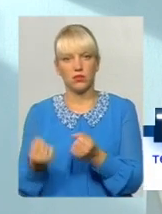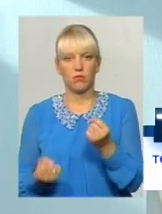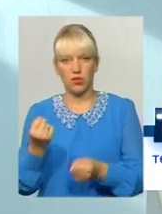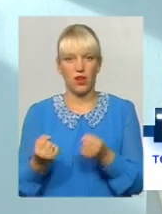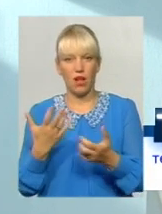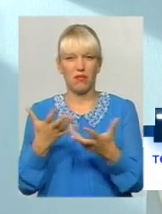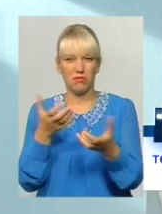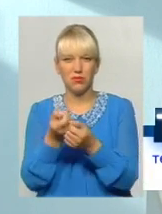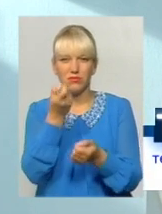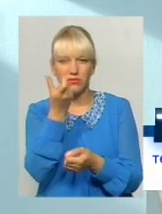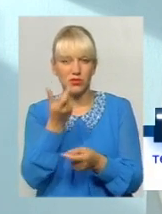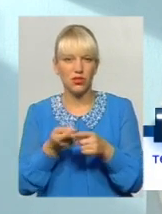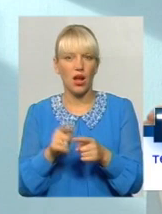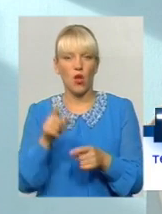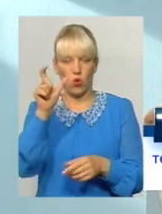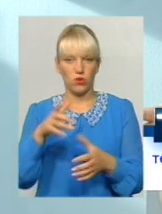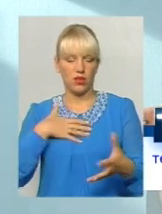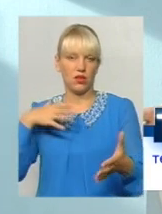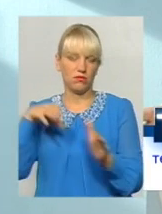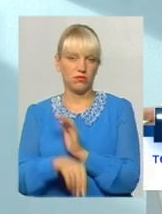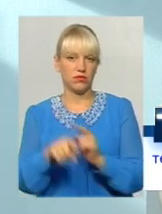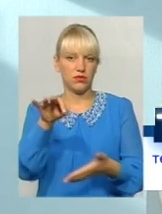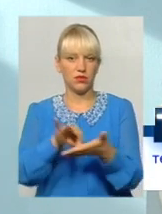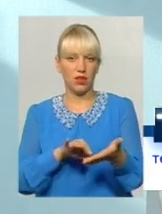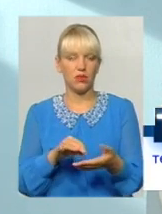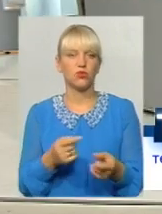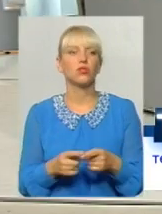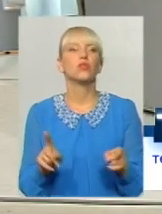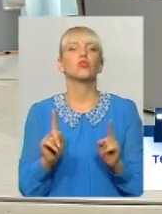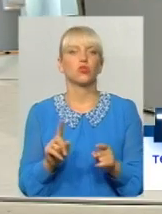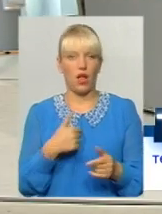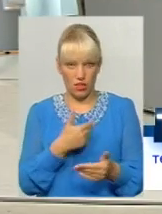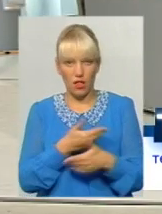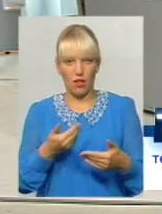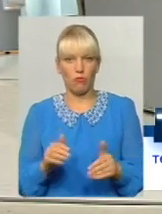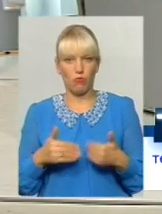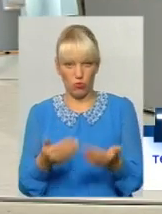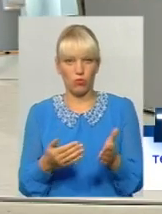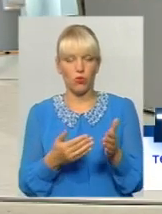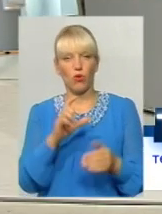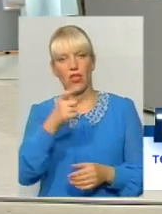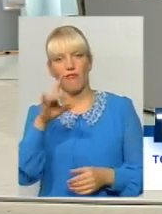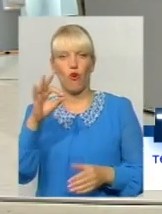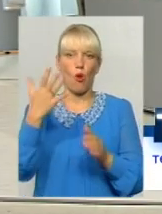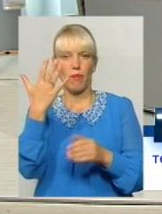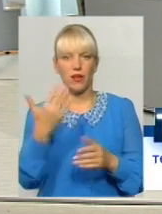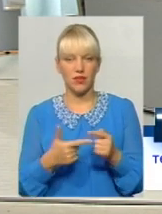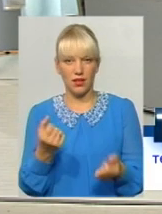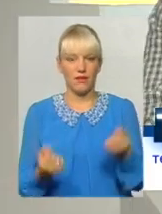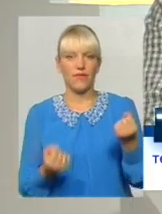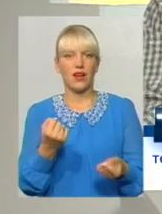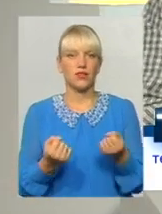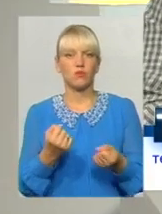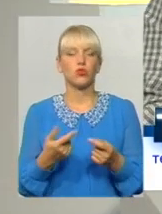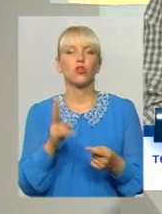в 90% людина гине, ну, не знаю, за кого нас рахують. А нам пропонують Євро 5 транспортні засоби, які коштують шалених коштів. Дякую,